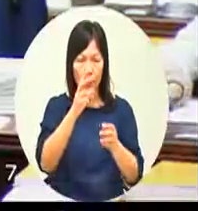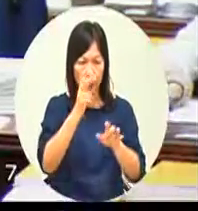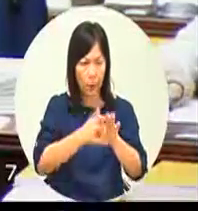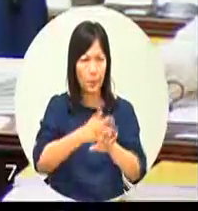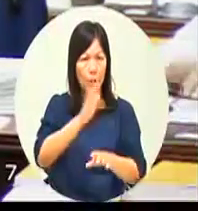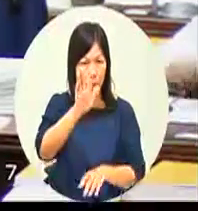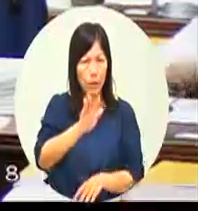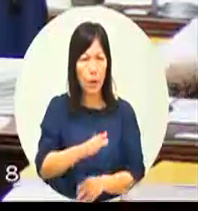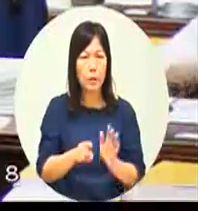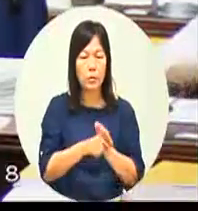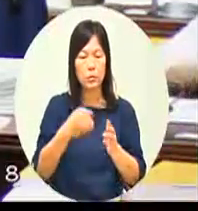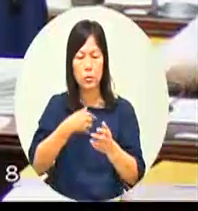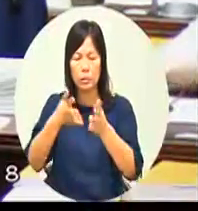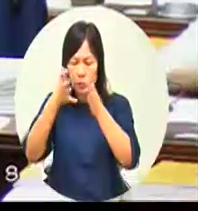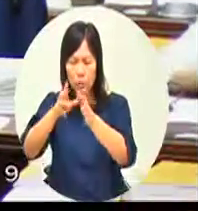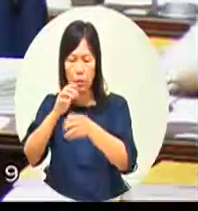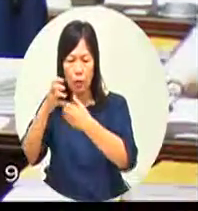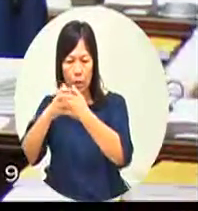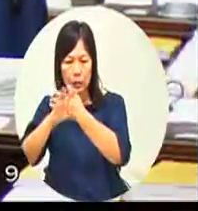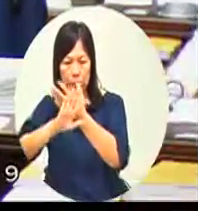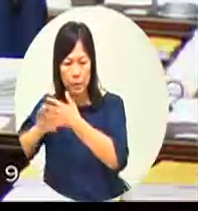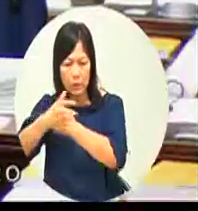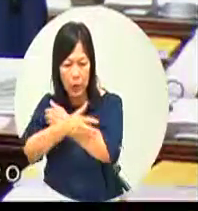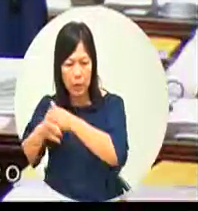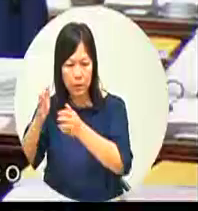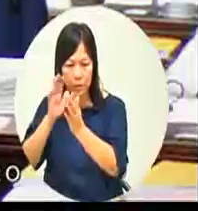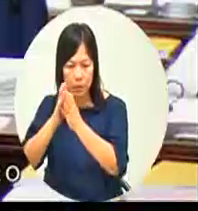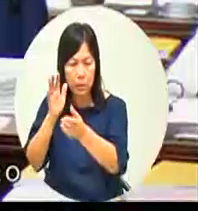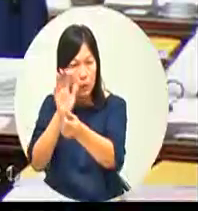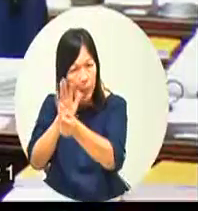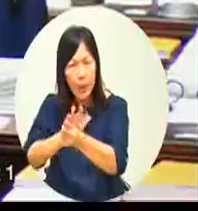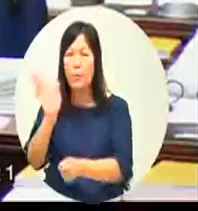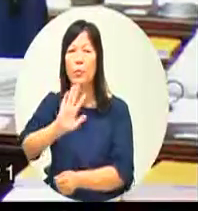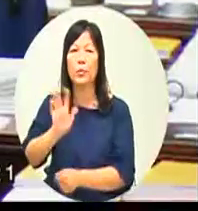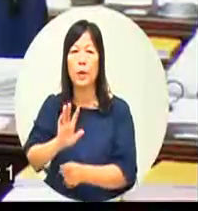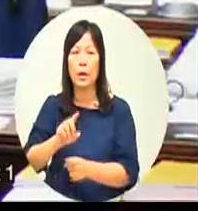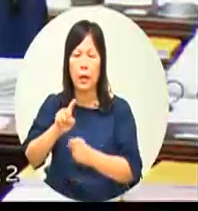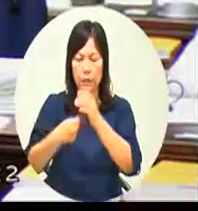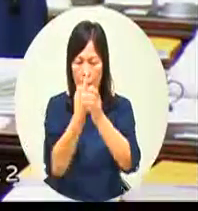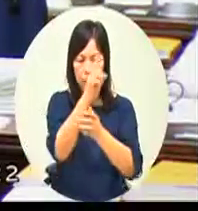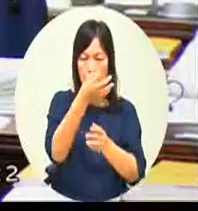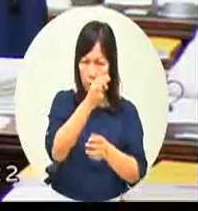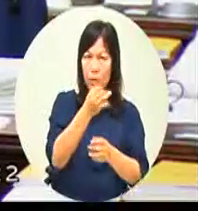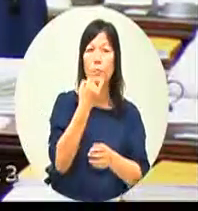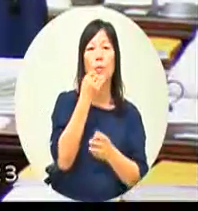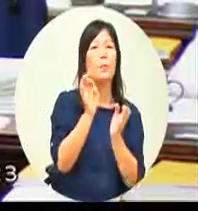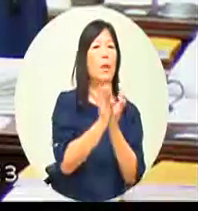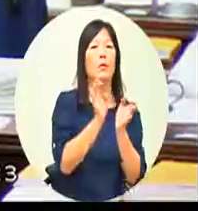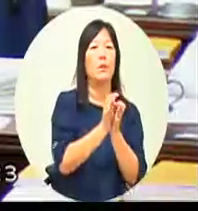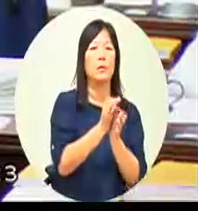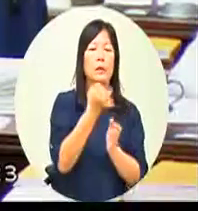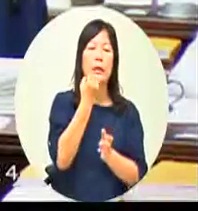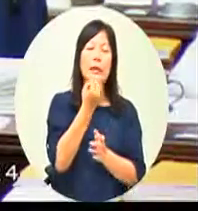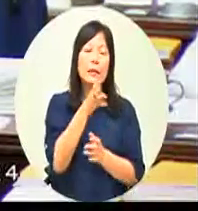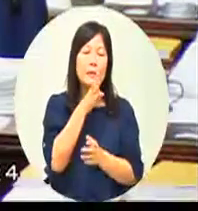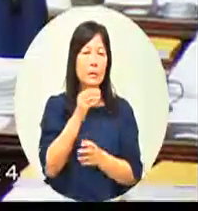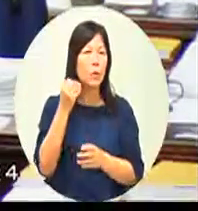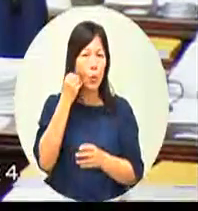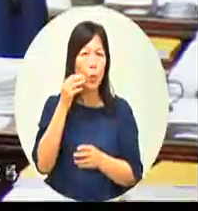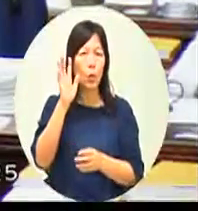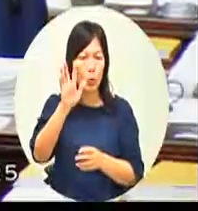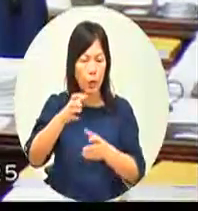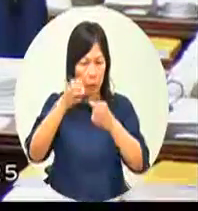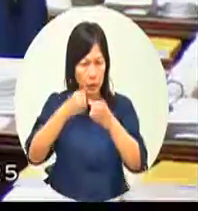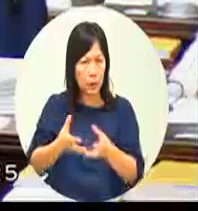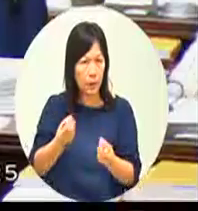是不收外县市，这个好，你设一个单一的这个费率 ，OK。不然的话，你没有设这